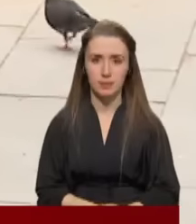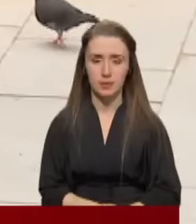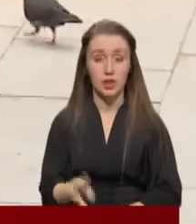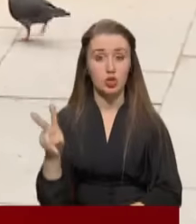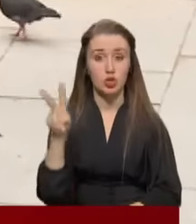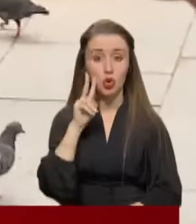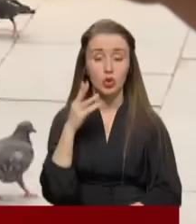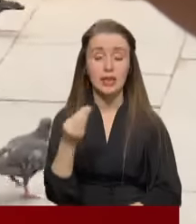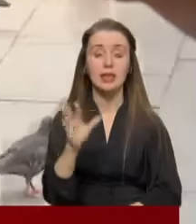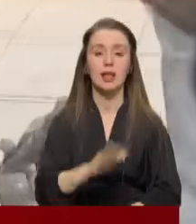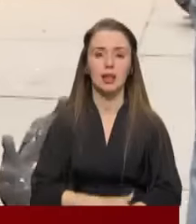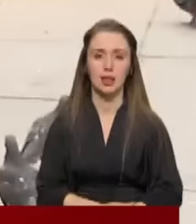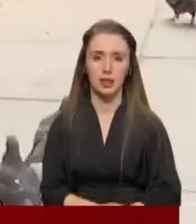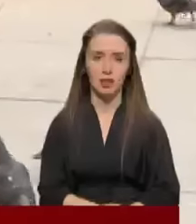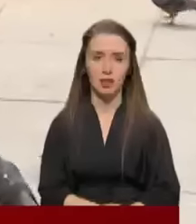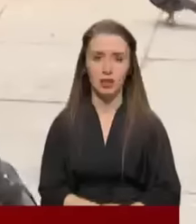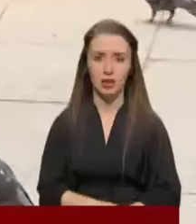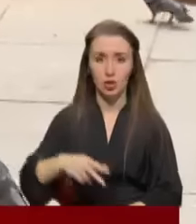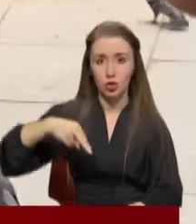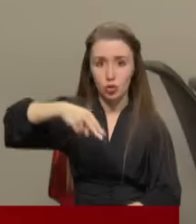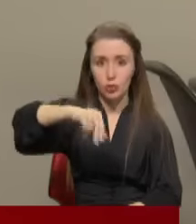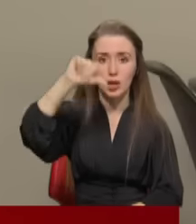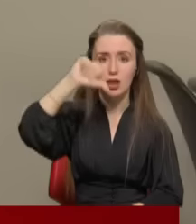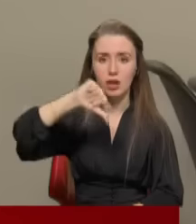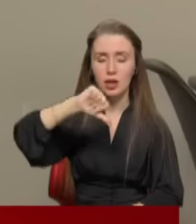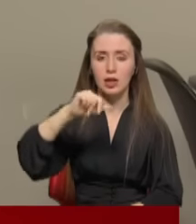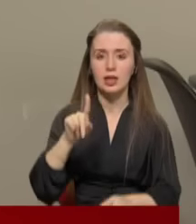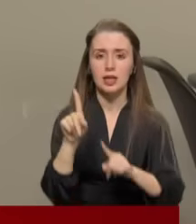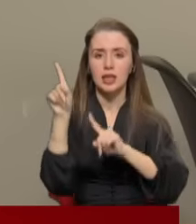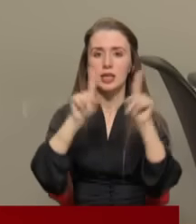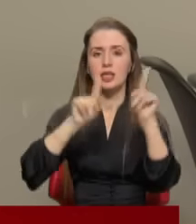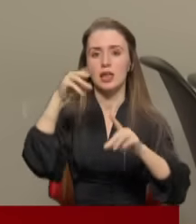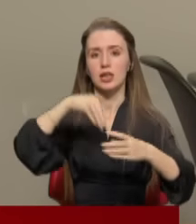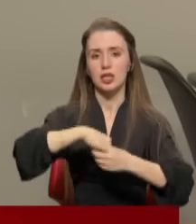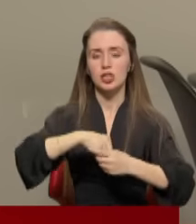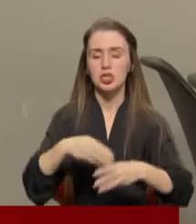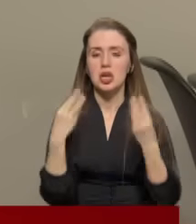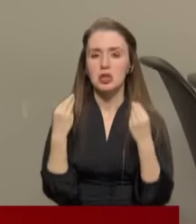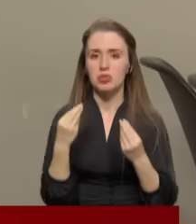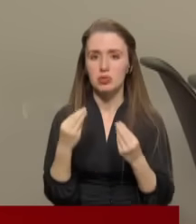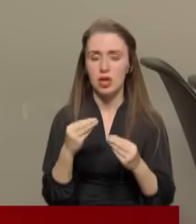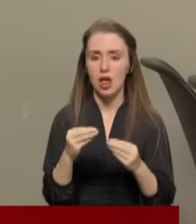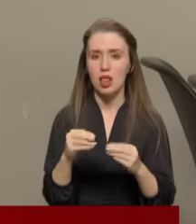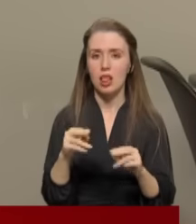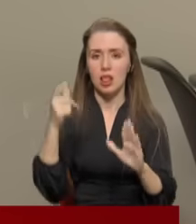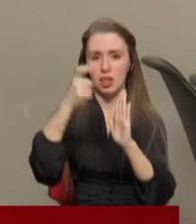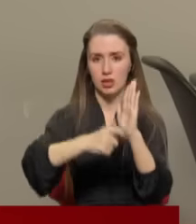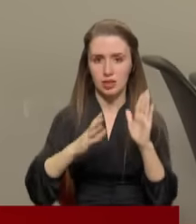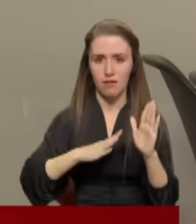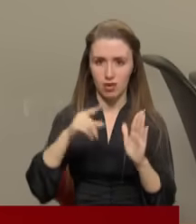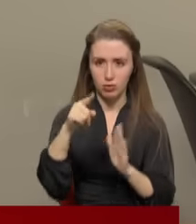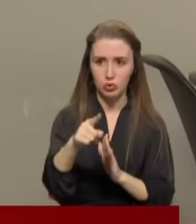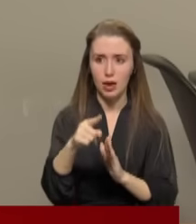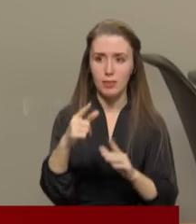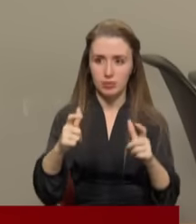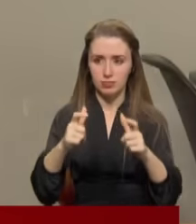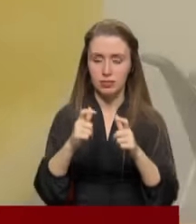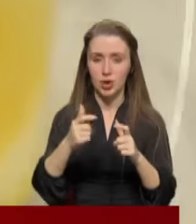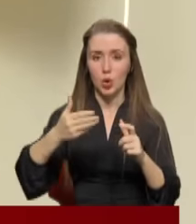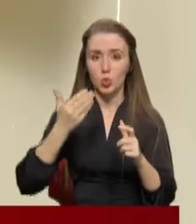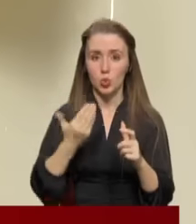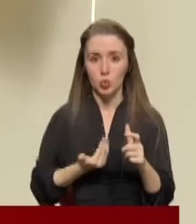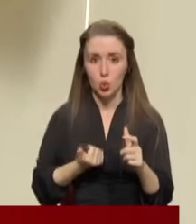sonu olmadı. Yürüyecek halim kalmadı. İnternette en etkili zayıflama kürlerinden biri olarak biliniyor. Bir kase